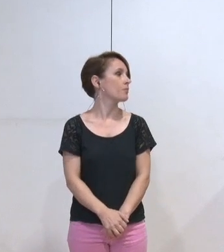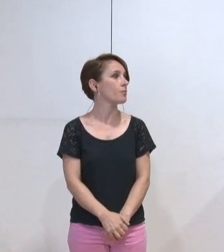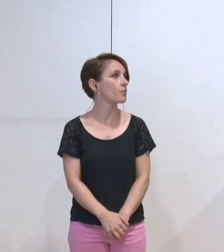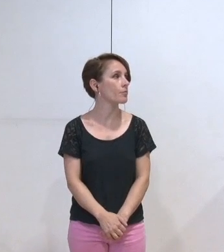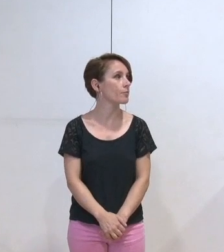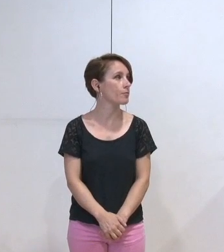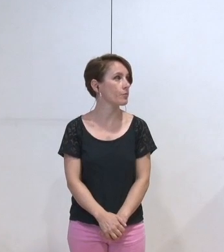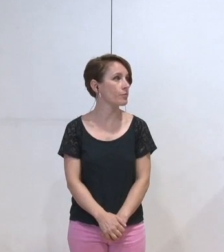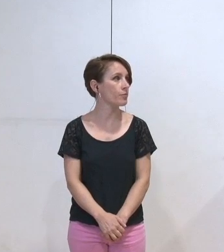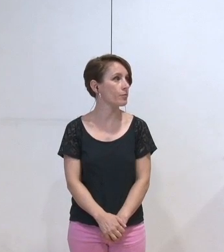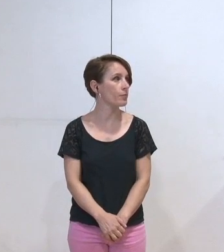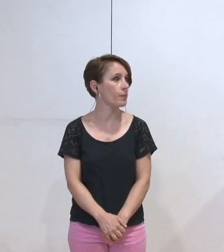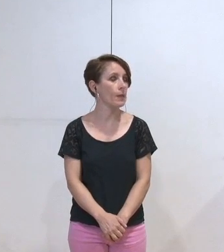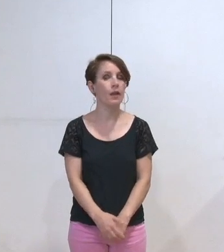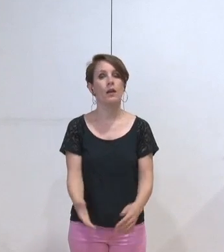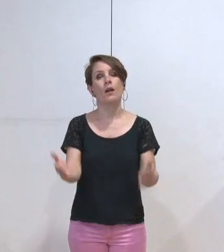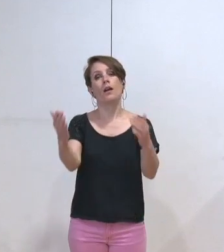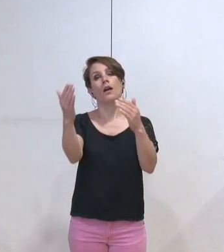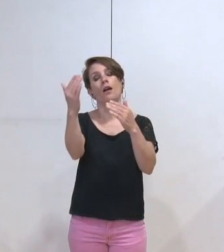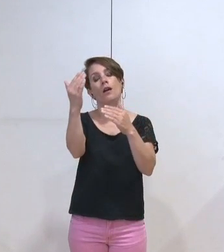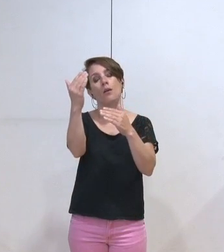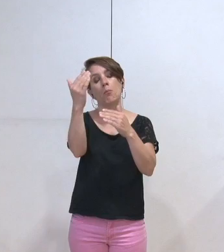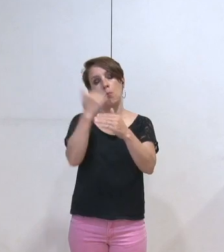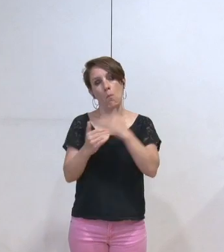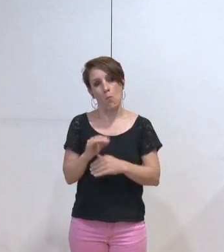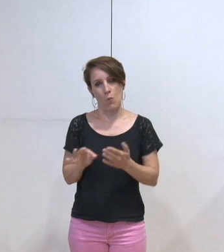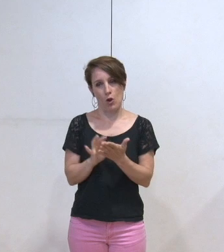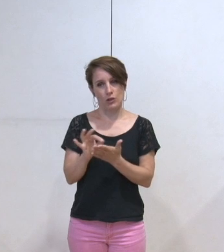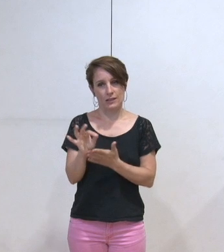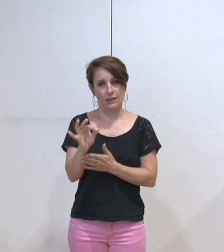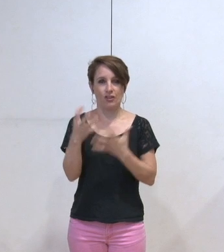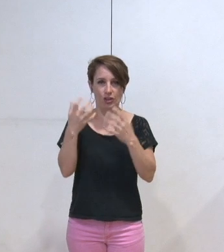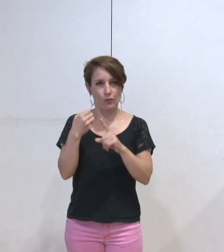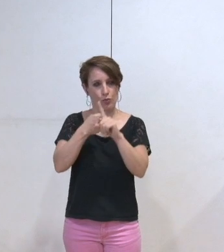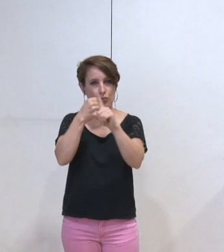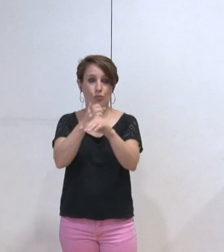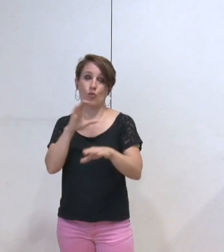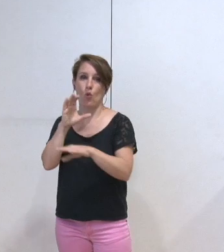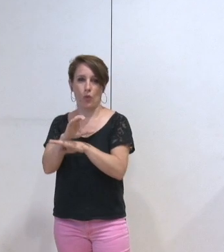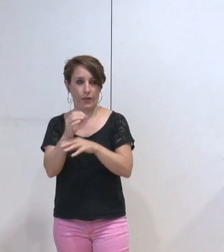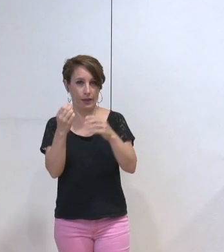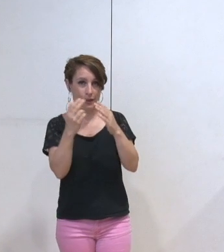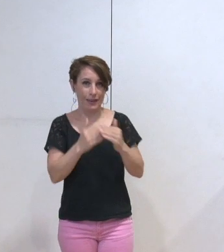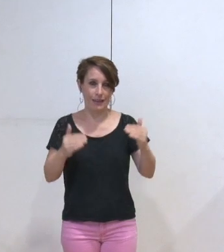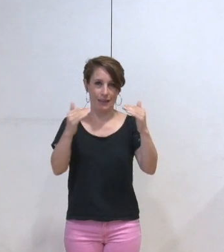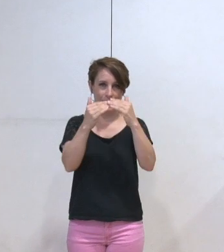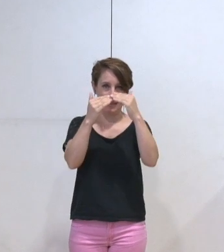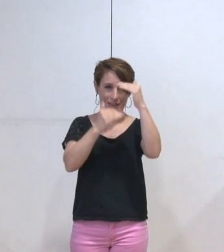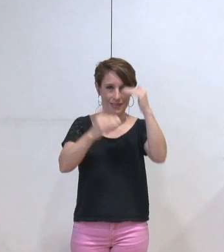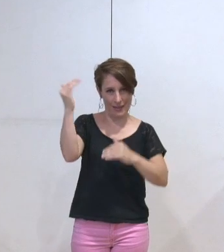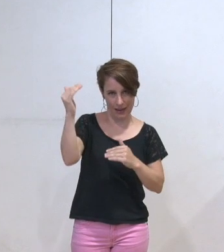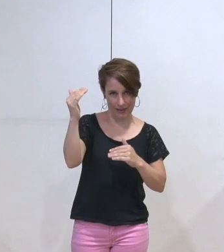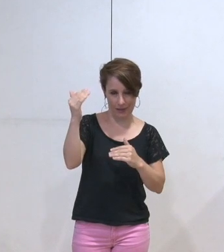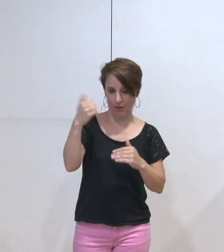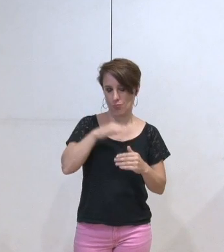délégation notre plan stratégique veut lutter contre les inégalités par l'affirmation de droit fondamentaux cette